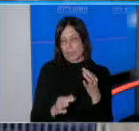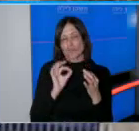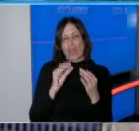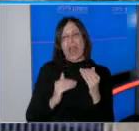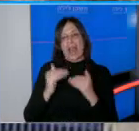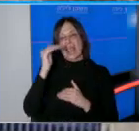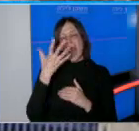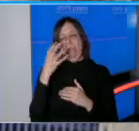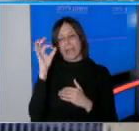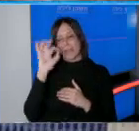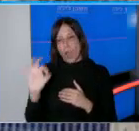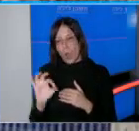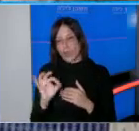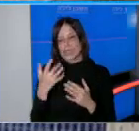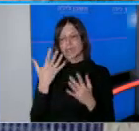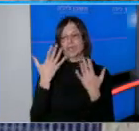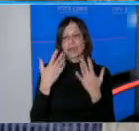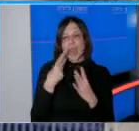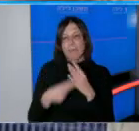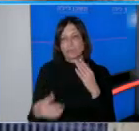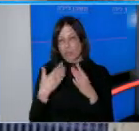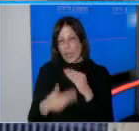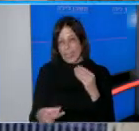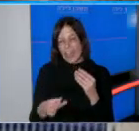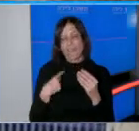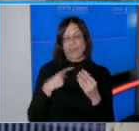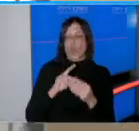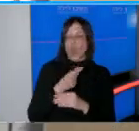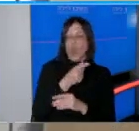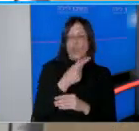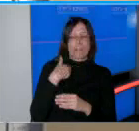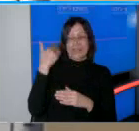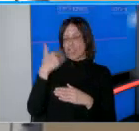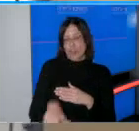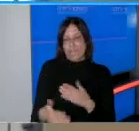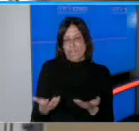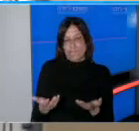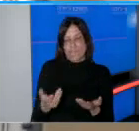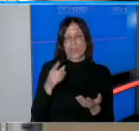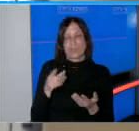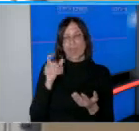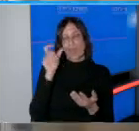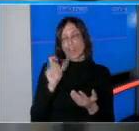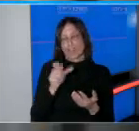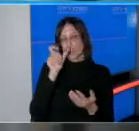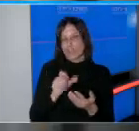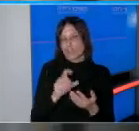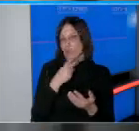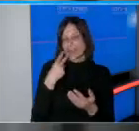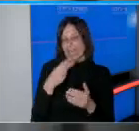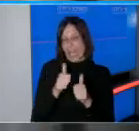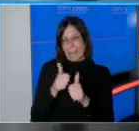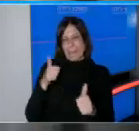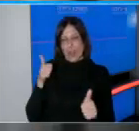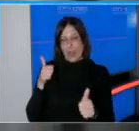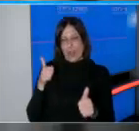עלייה של 40% במספר פשיטות רגל, ושוב פעם אנחנו רחוקים מהסוף. אלה אנשים, אני, שלא תראה בתורים